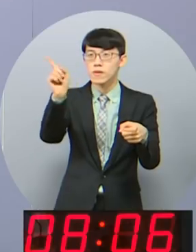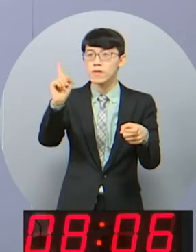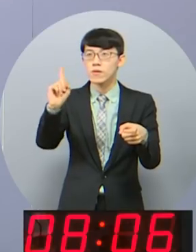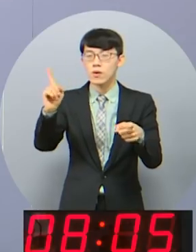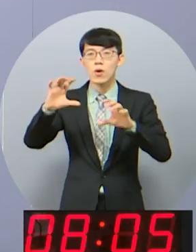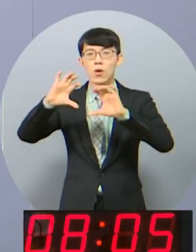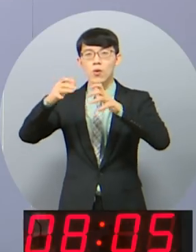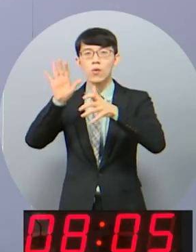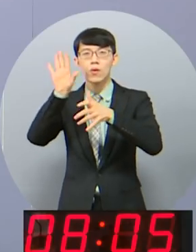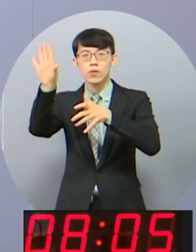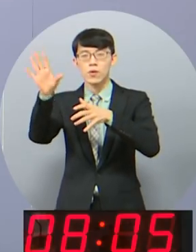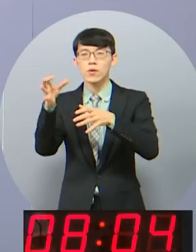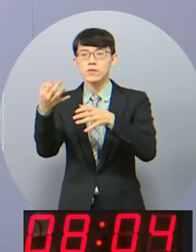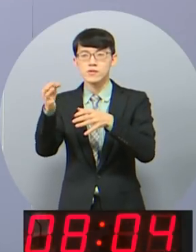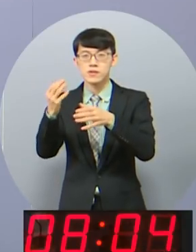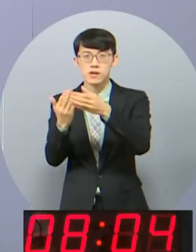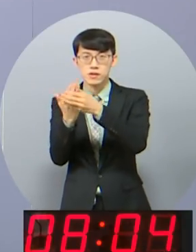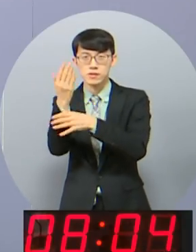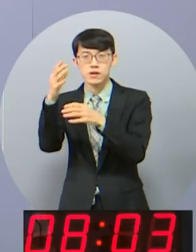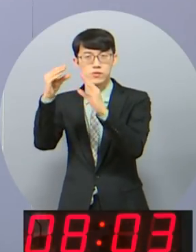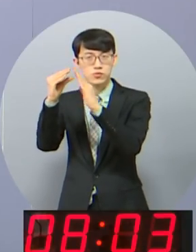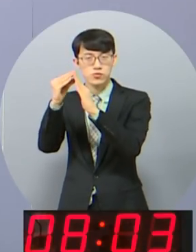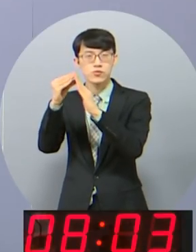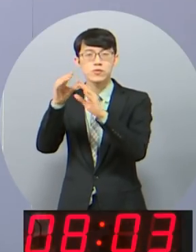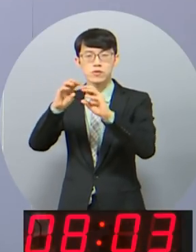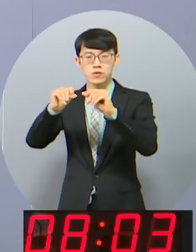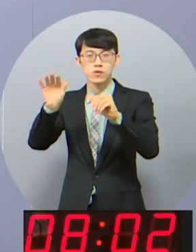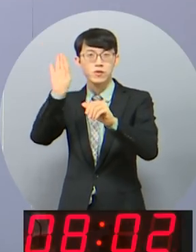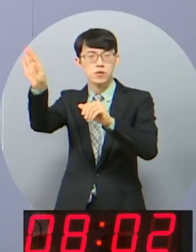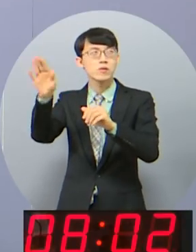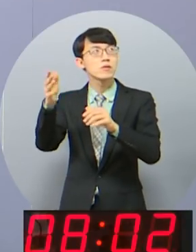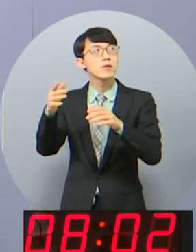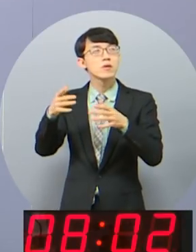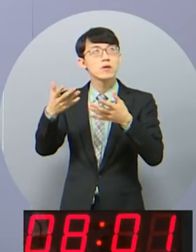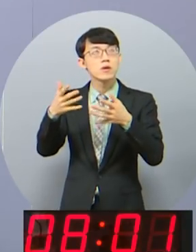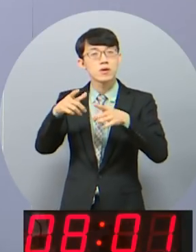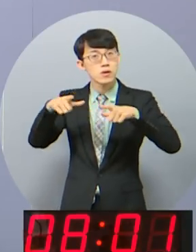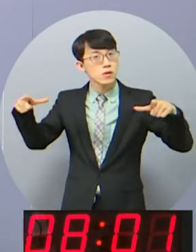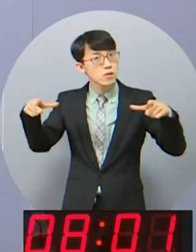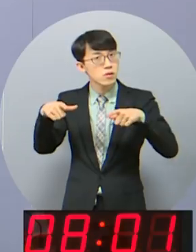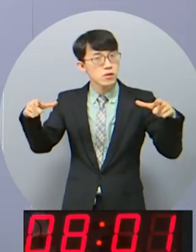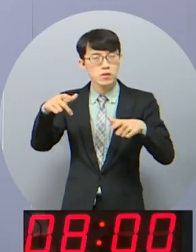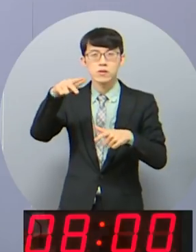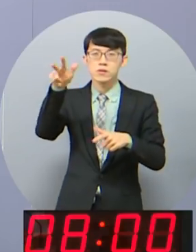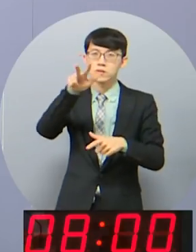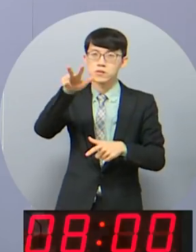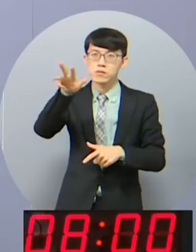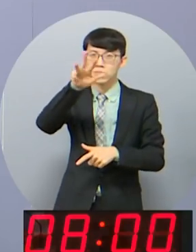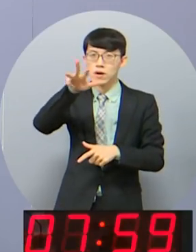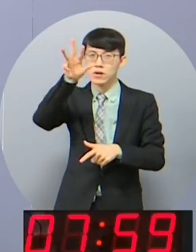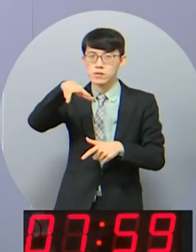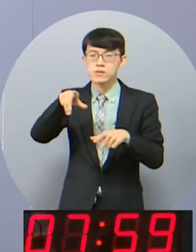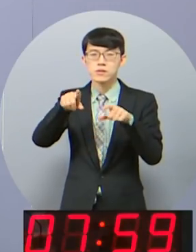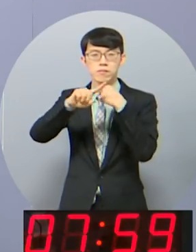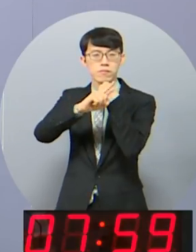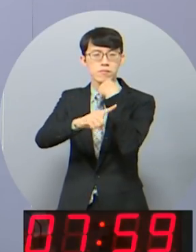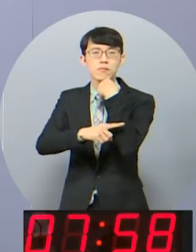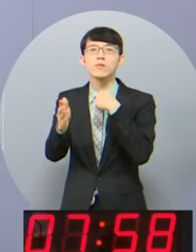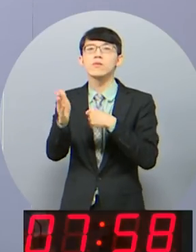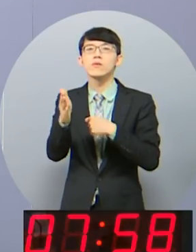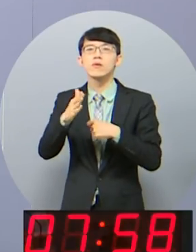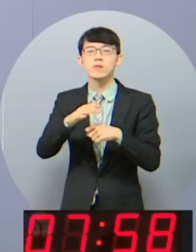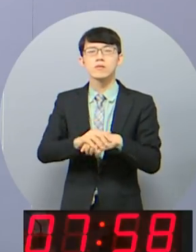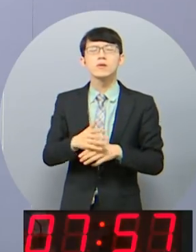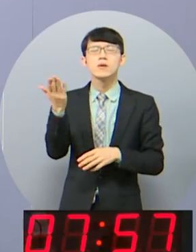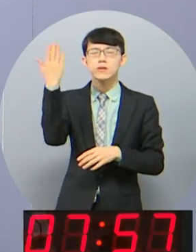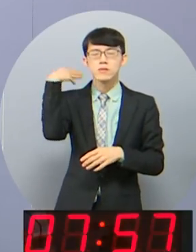土地，有差不多七八千平，七八千平啊。因为迄搭啦，咱八三石门